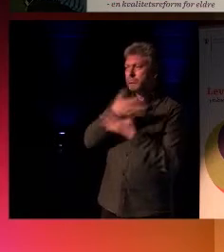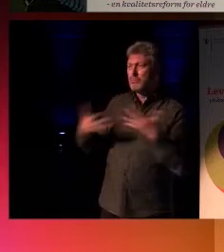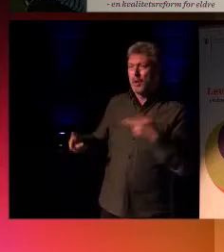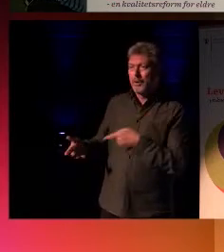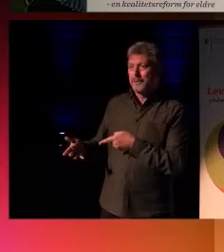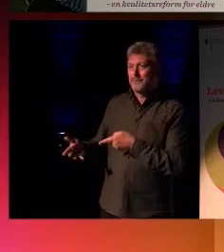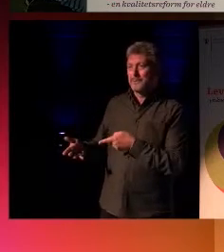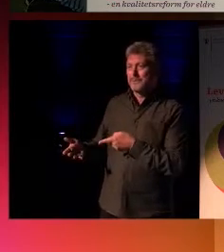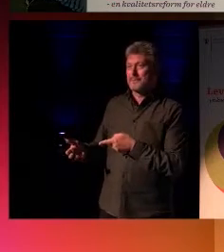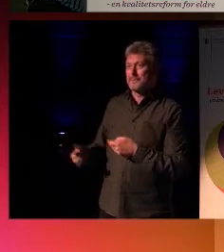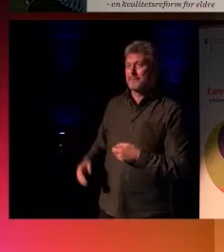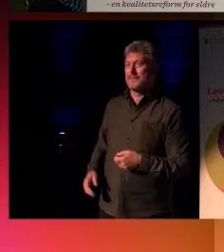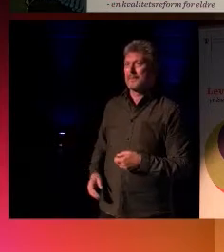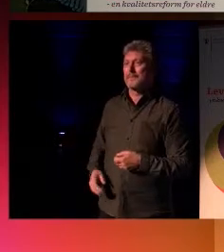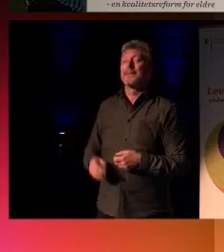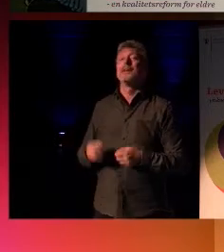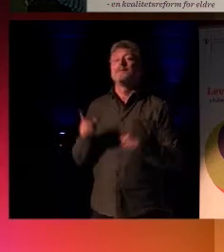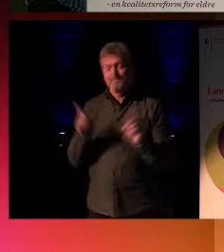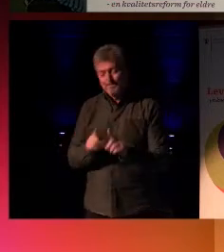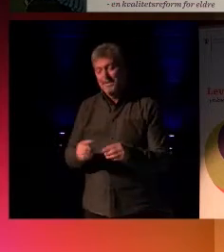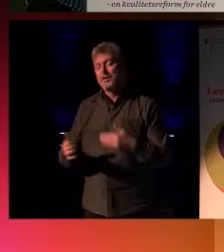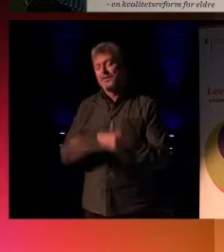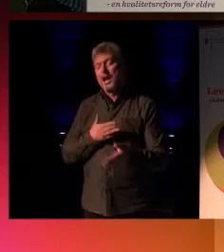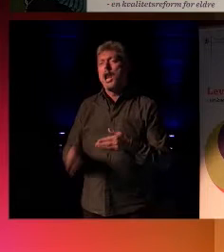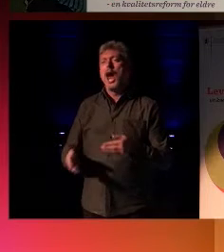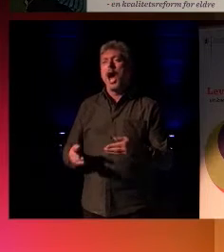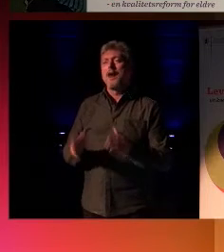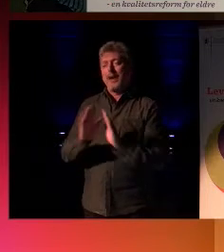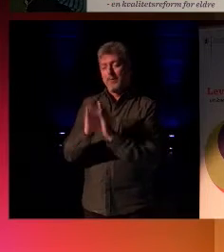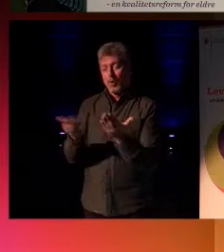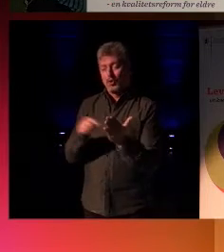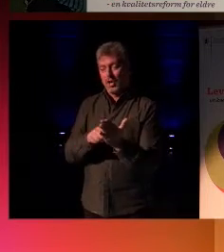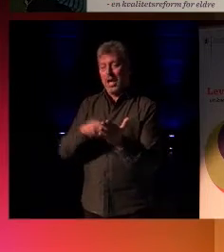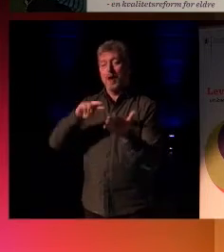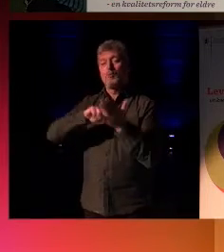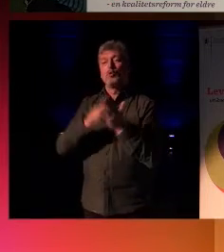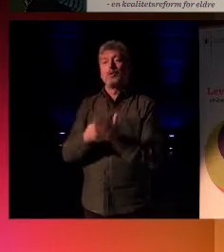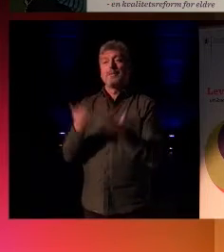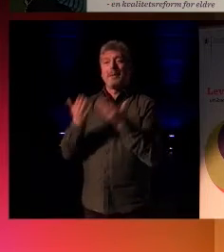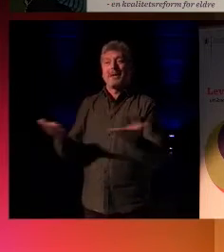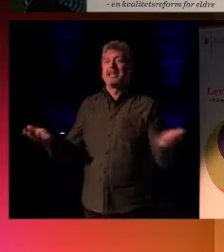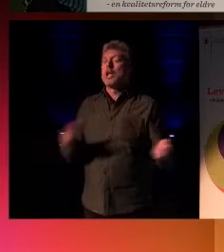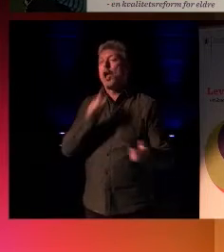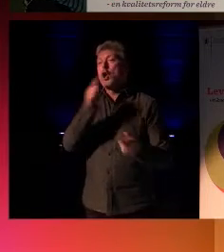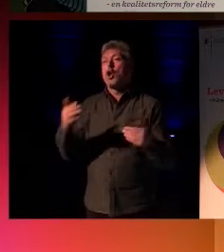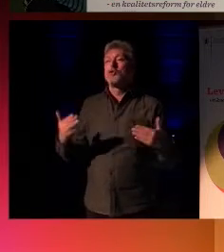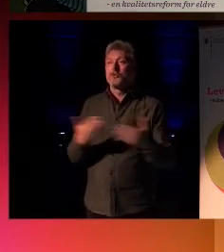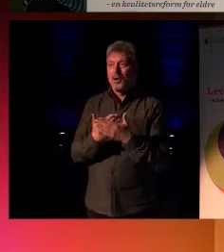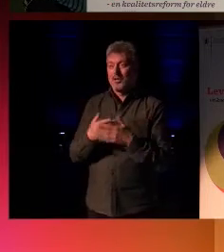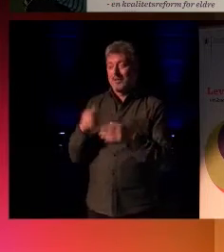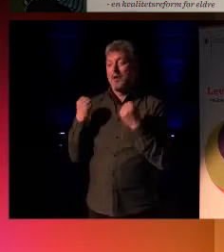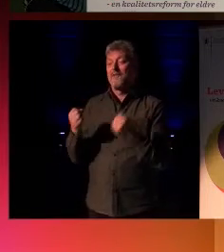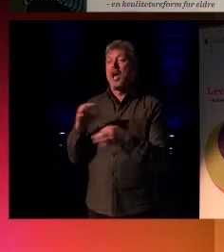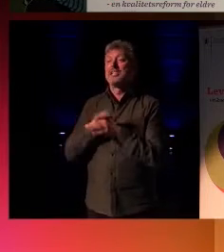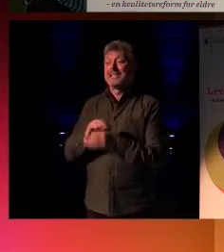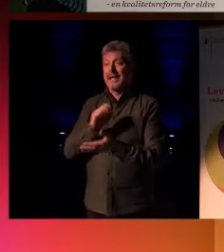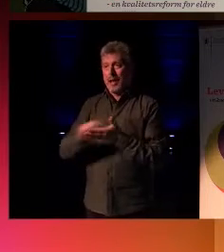språk. Det ble laget en brosjyre, og prosjektet ble presentert i lunsjmøter på fastlegekontoret.